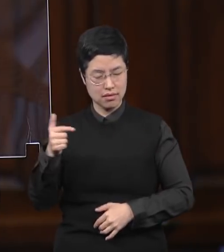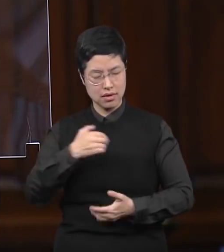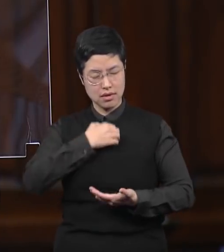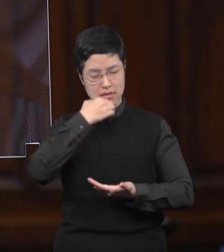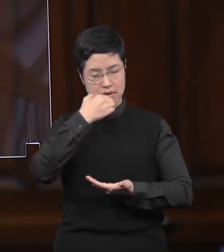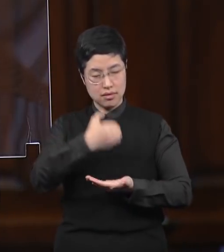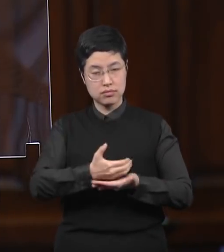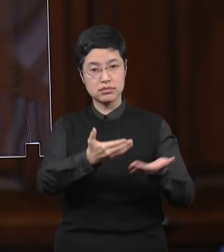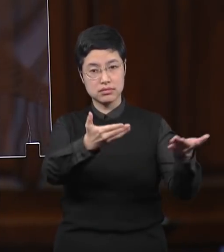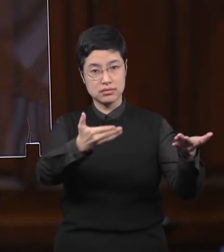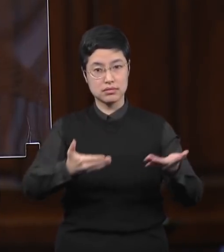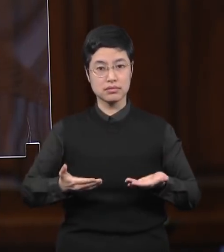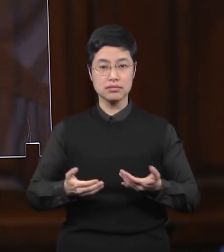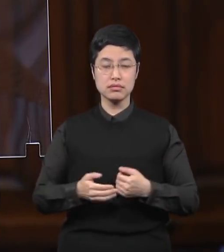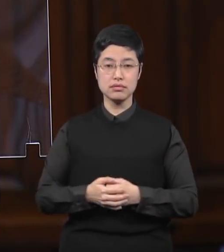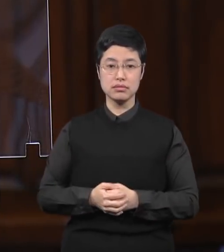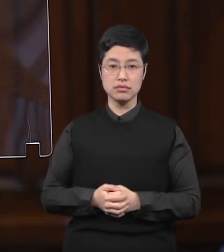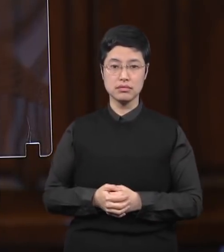주고 있습니다.